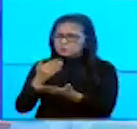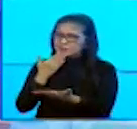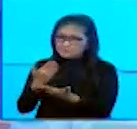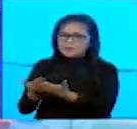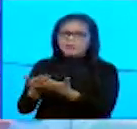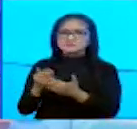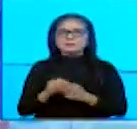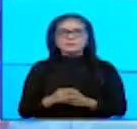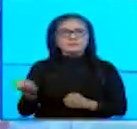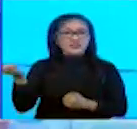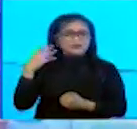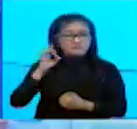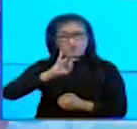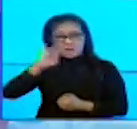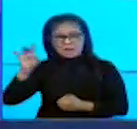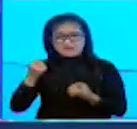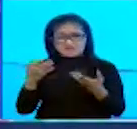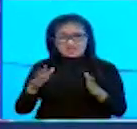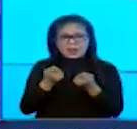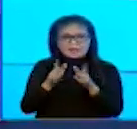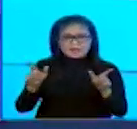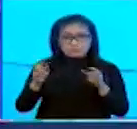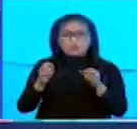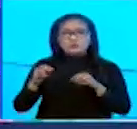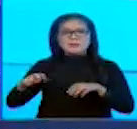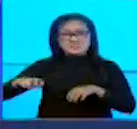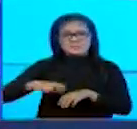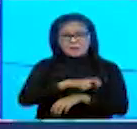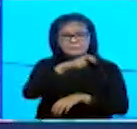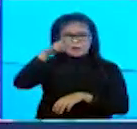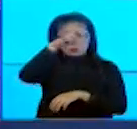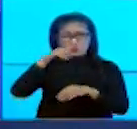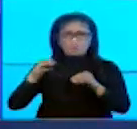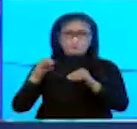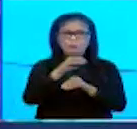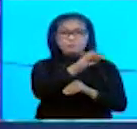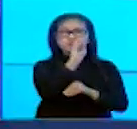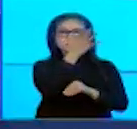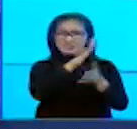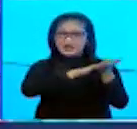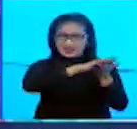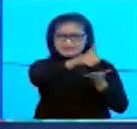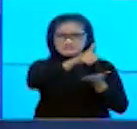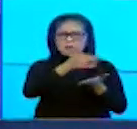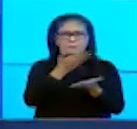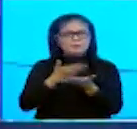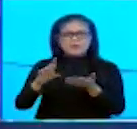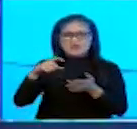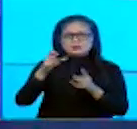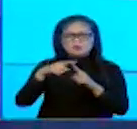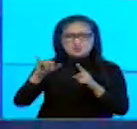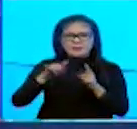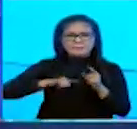Balik informasi lain, pemirsa, pasca libur Isra Mi'raj, jalan raya Puncak terlihat lancar. Ini terjadi lantaran pemerintah membatalkan cuti bersama yang